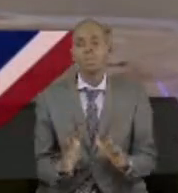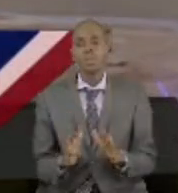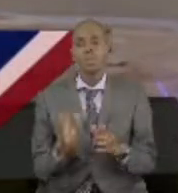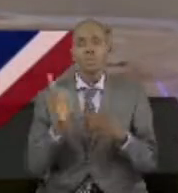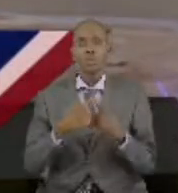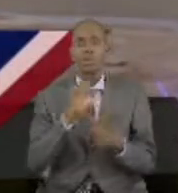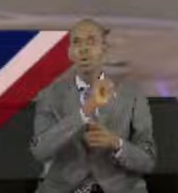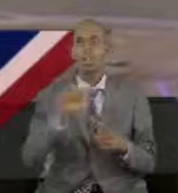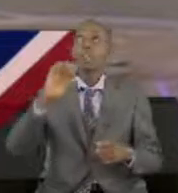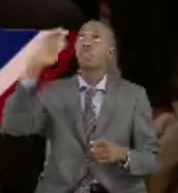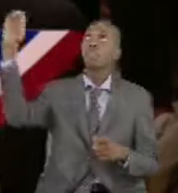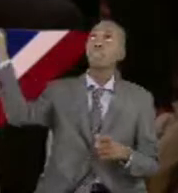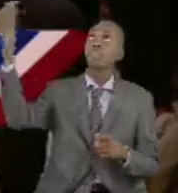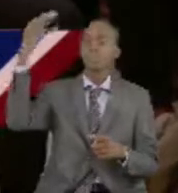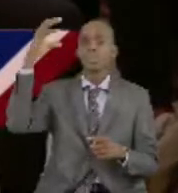prédicateur,